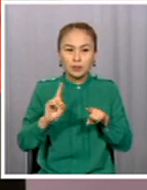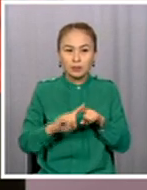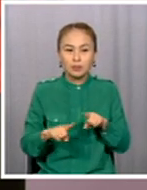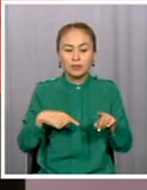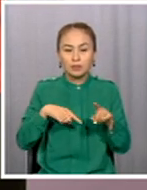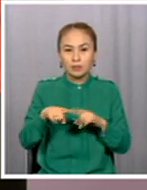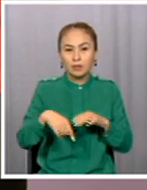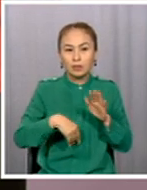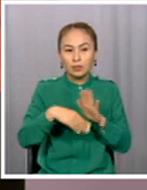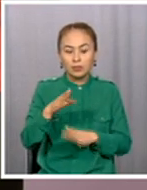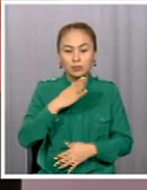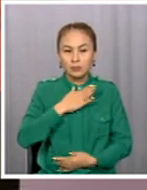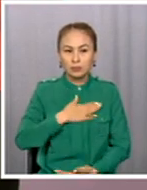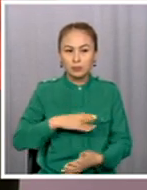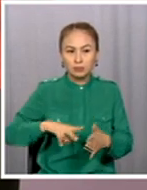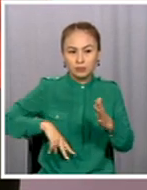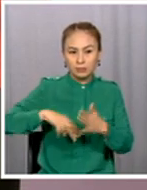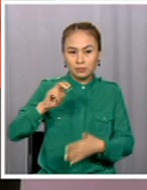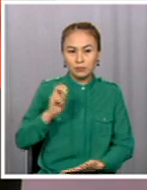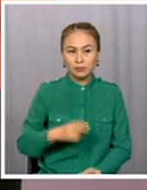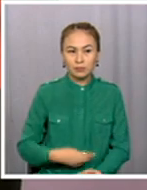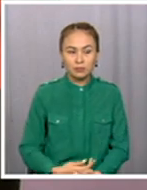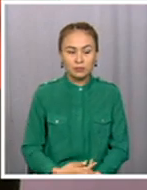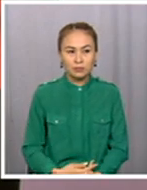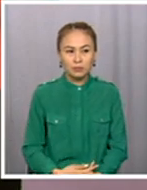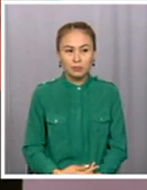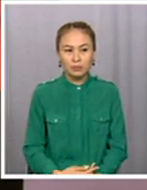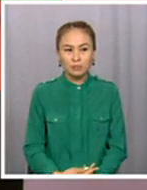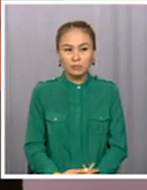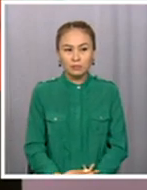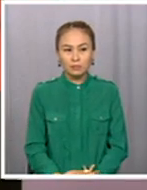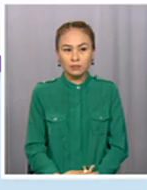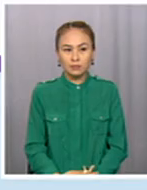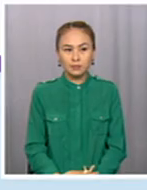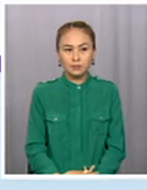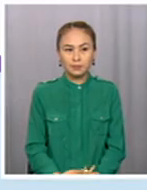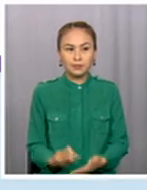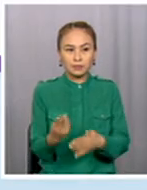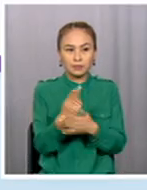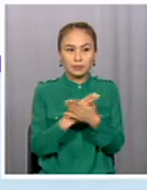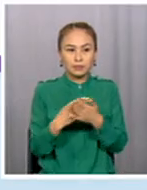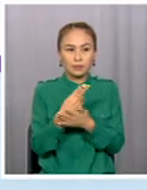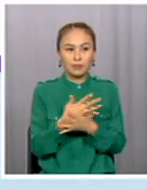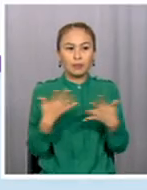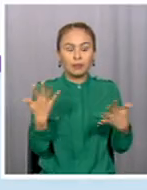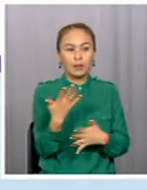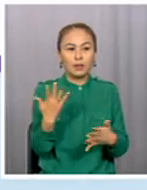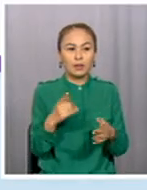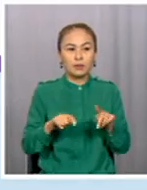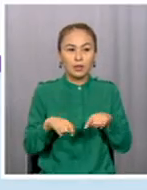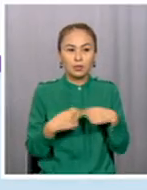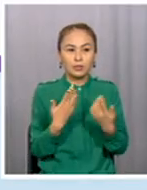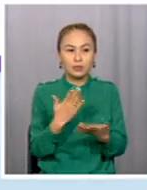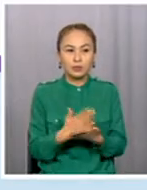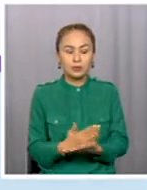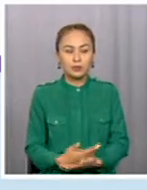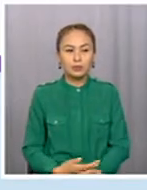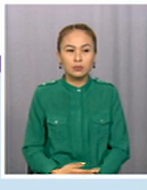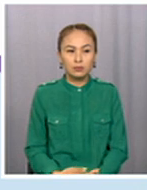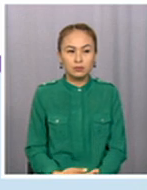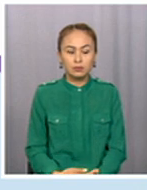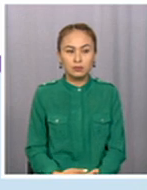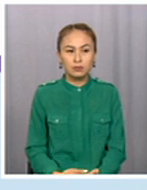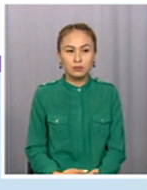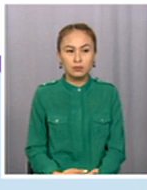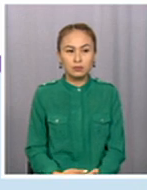кіргені дұрыс болады. Келесі, суретте қандай әдептілік ережесі сақталмаған?